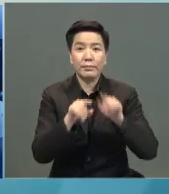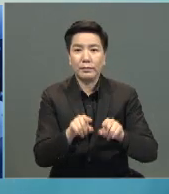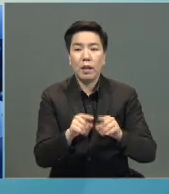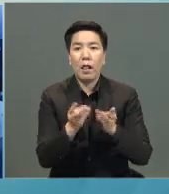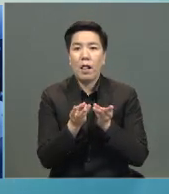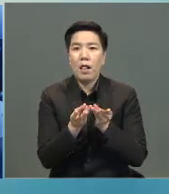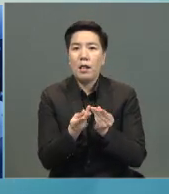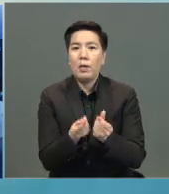ถ้าเราพบว่านะครับพอเราเปลี่ยนเป็นรูปภาพแผนที่จะอ่านนะครับความเร็วเพิ่มขึ้น3เท่า